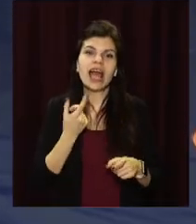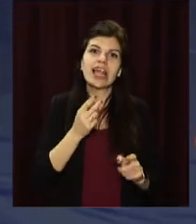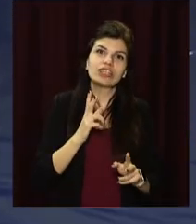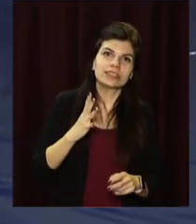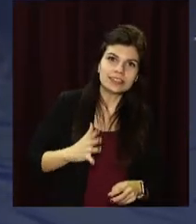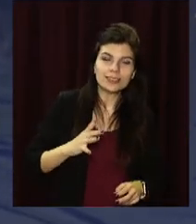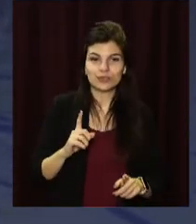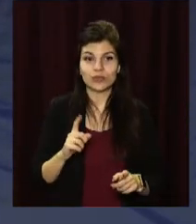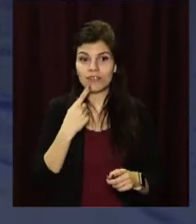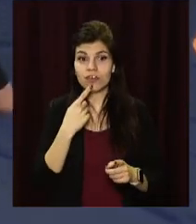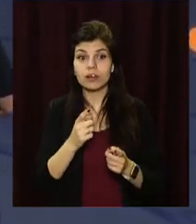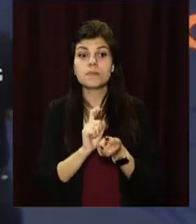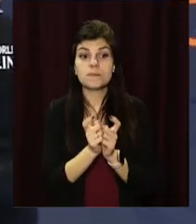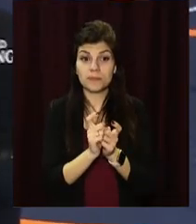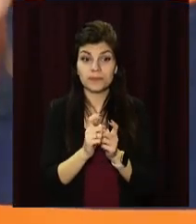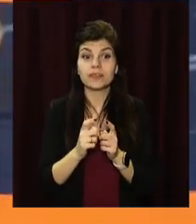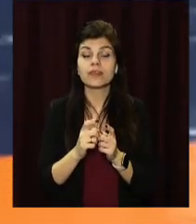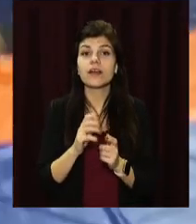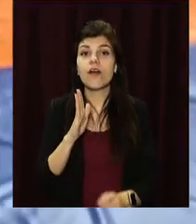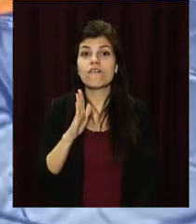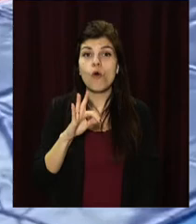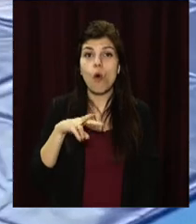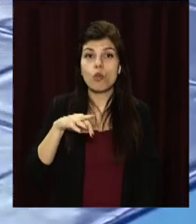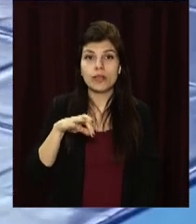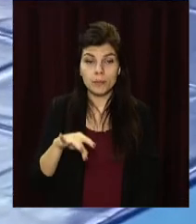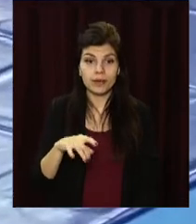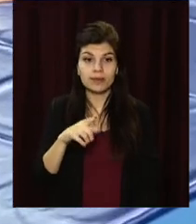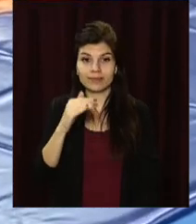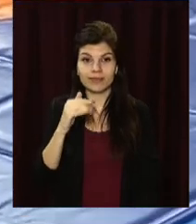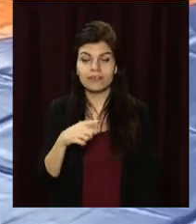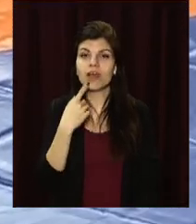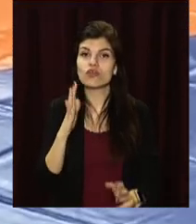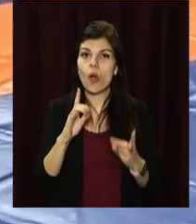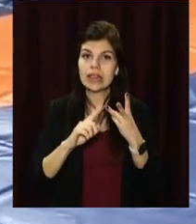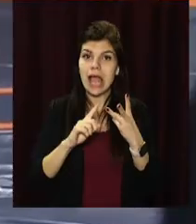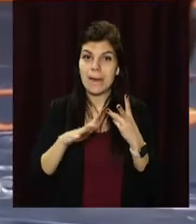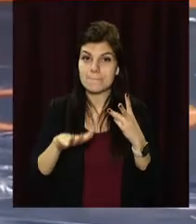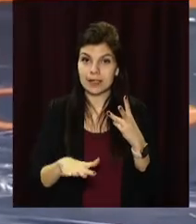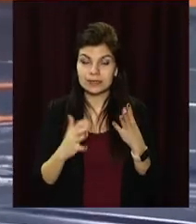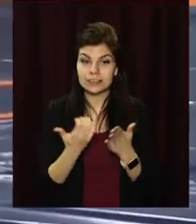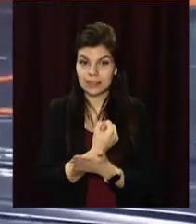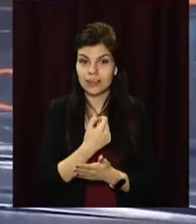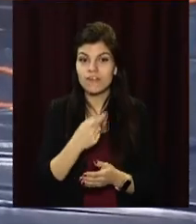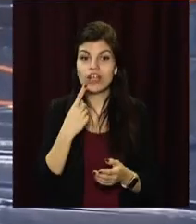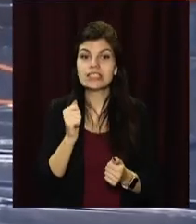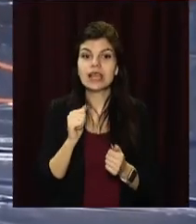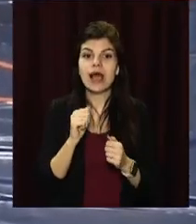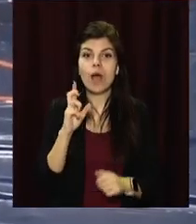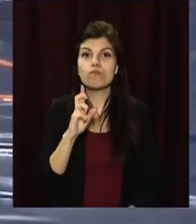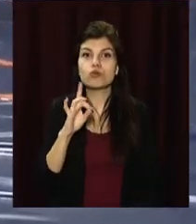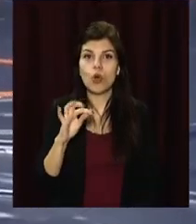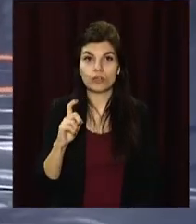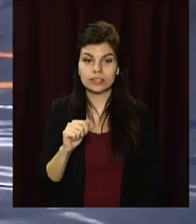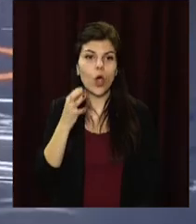Натомість один із фаворитів змагань Володимир Яковлев посів на турніри лише третє місце. У поєдинку за бронзу досвідчений дніпровський